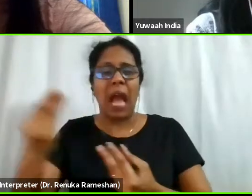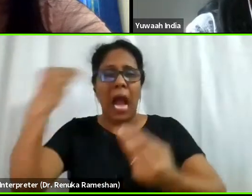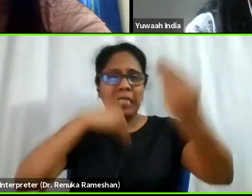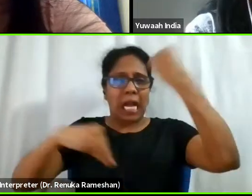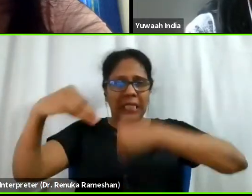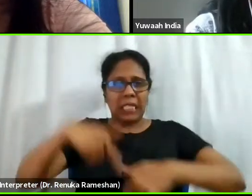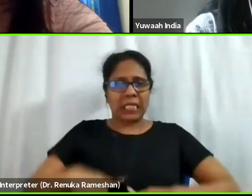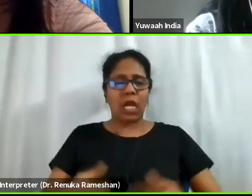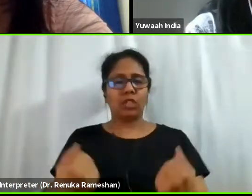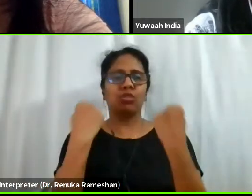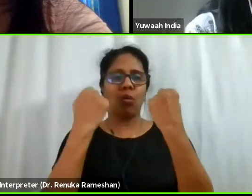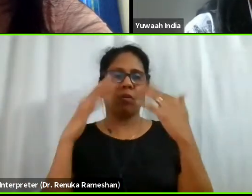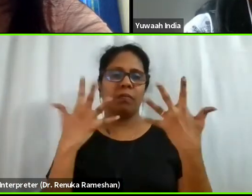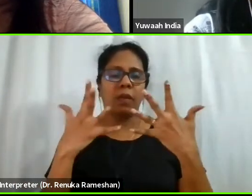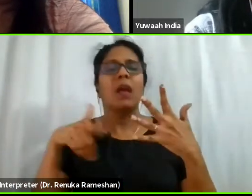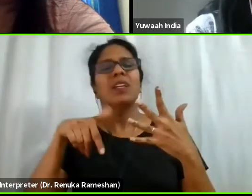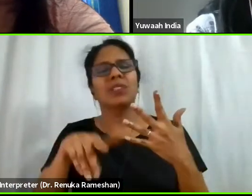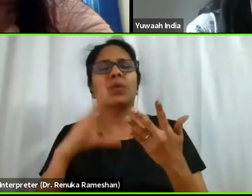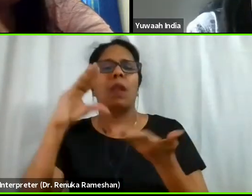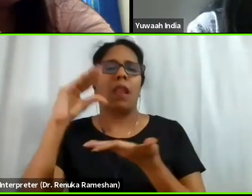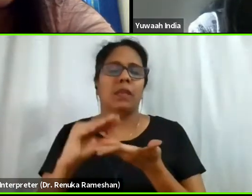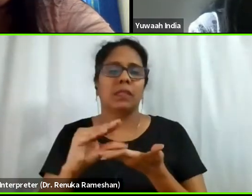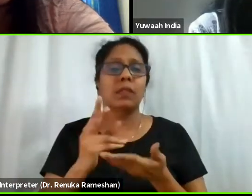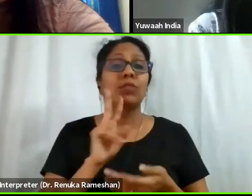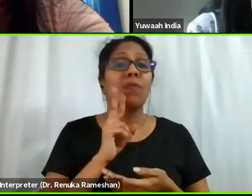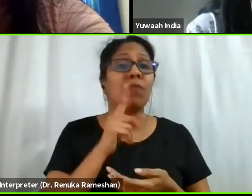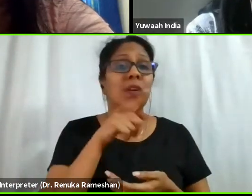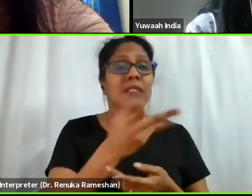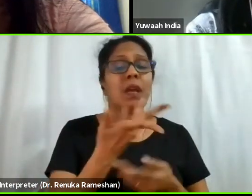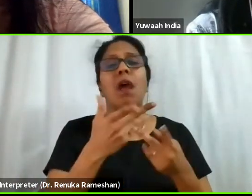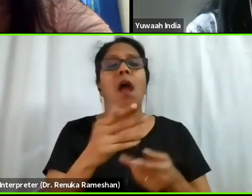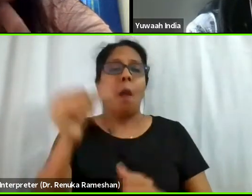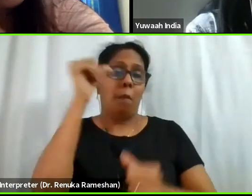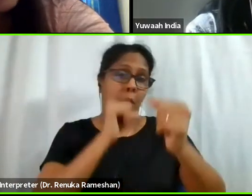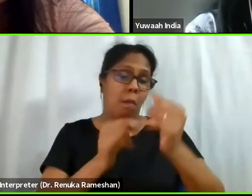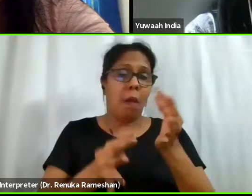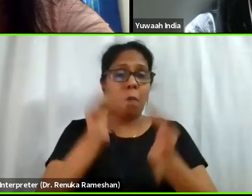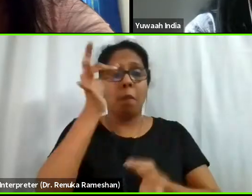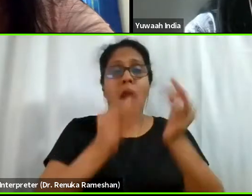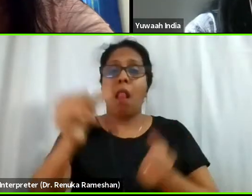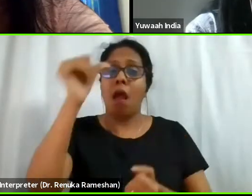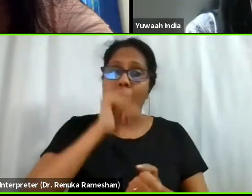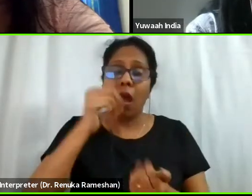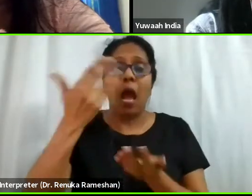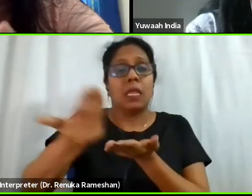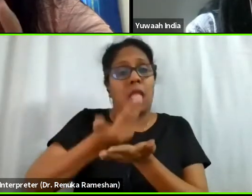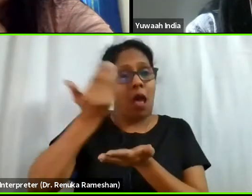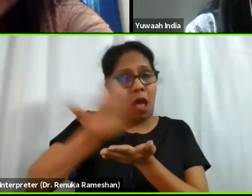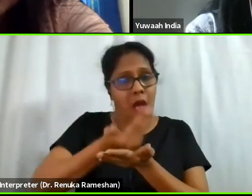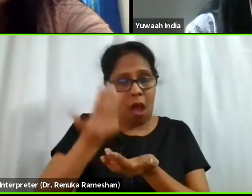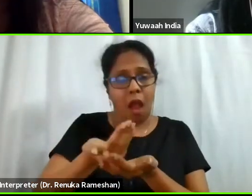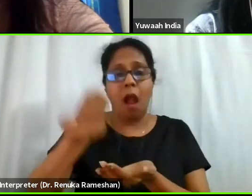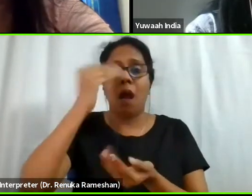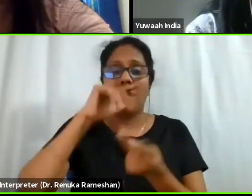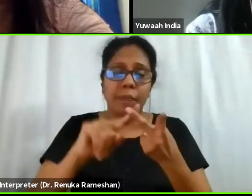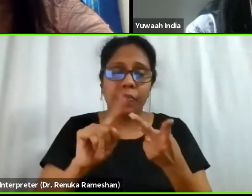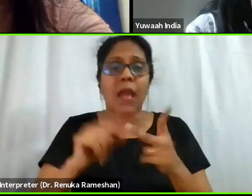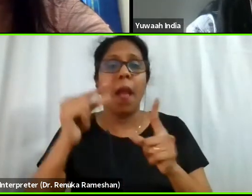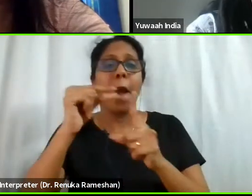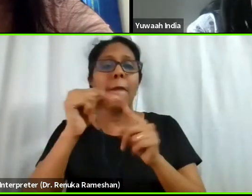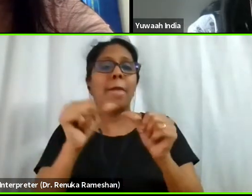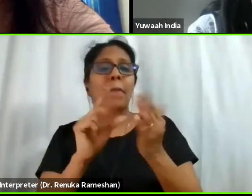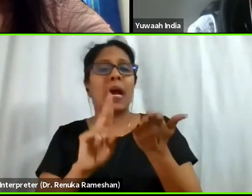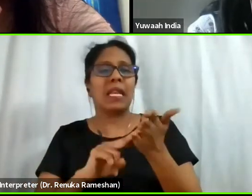अब आते हैं वेजिटेरियंस। सो हम दूध ले सकते हैं, हम दही ले सकते हैं, हम पनीर ले सकते